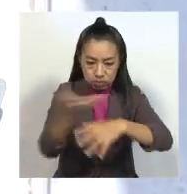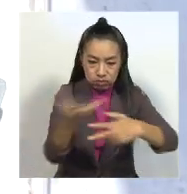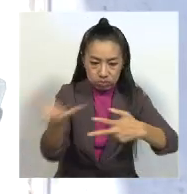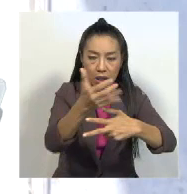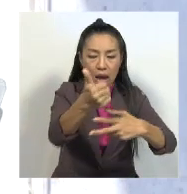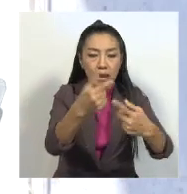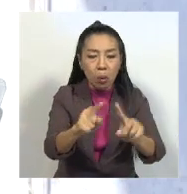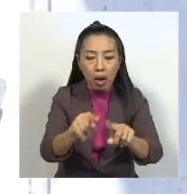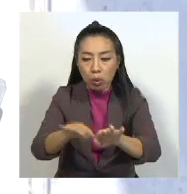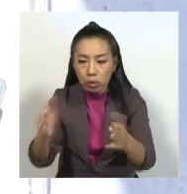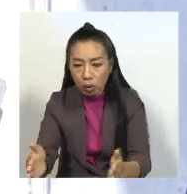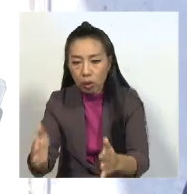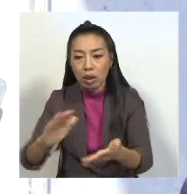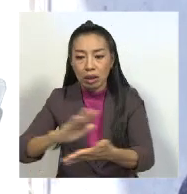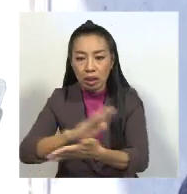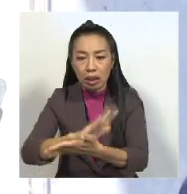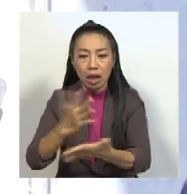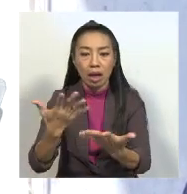ลุพันธ์แล้วก็